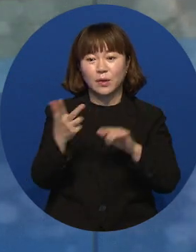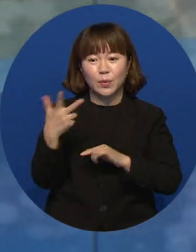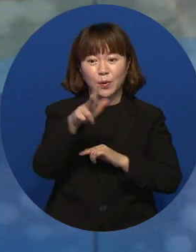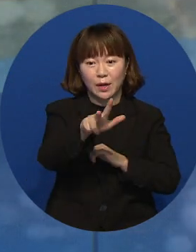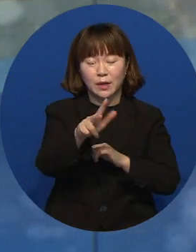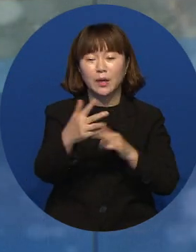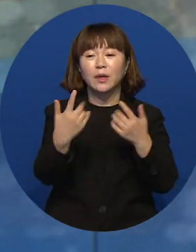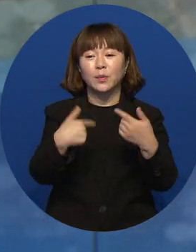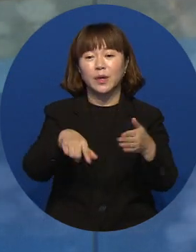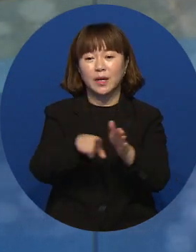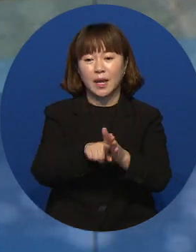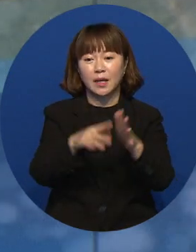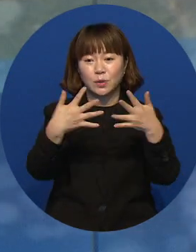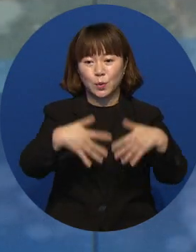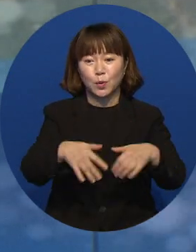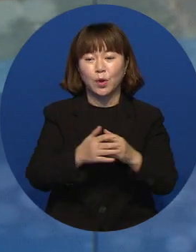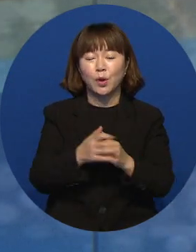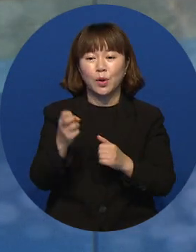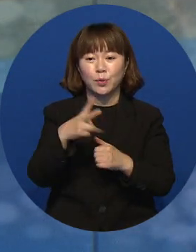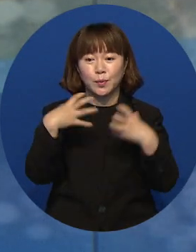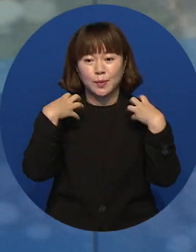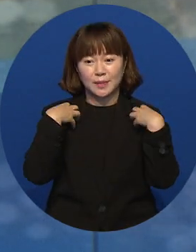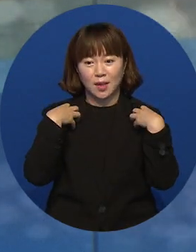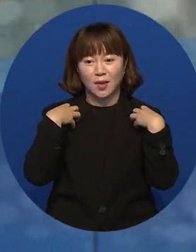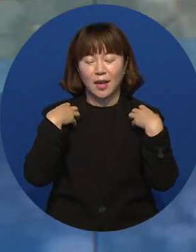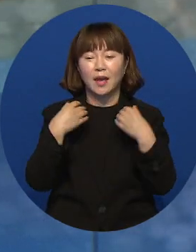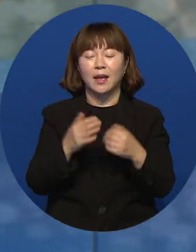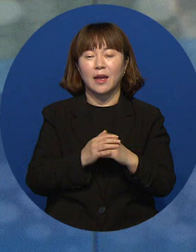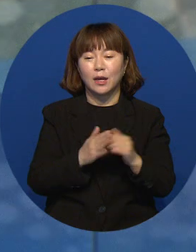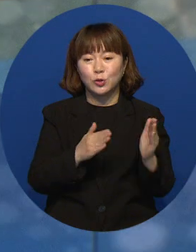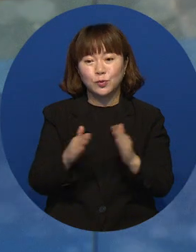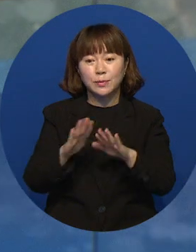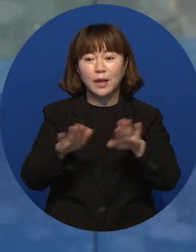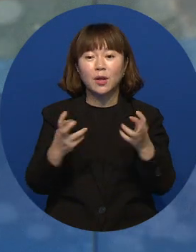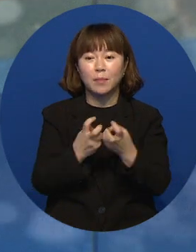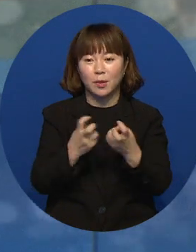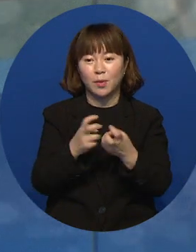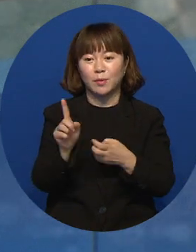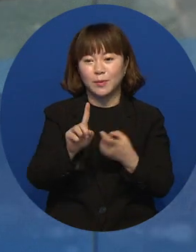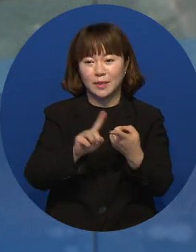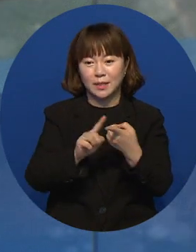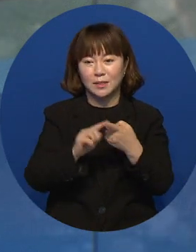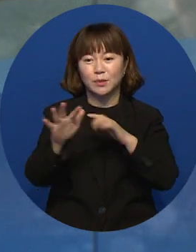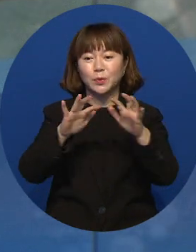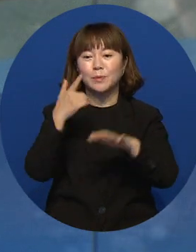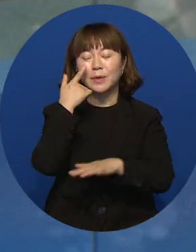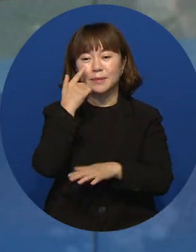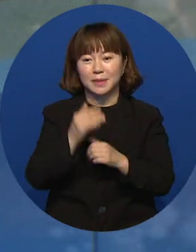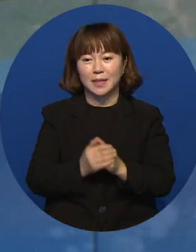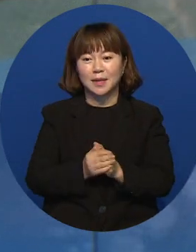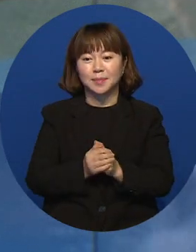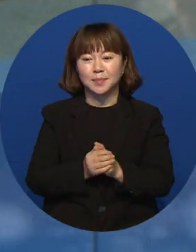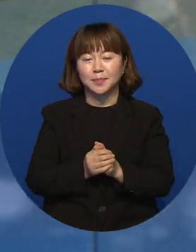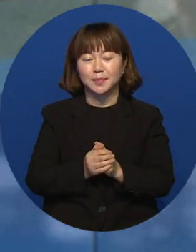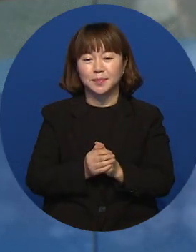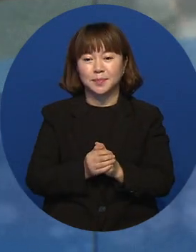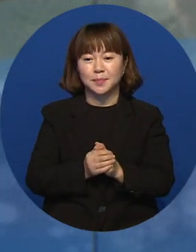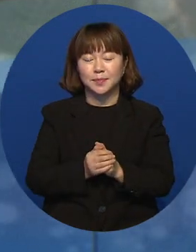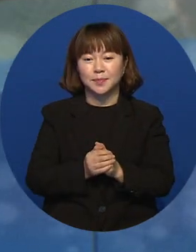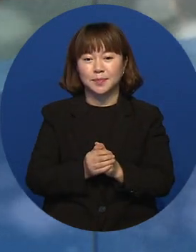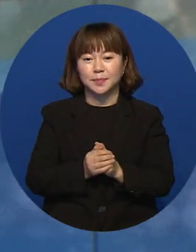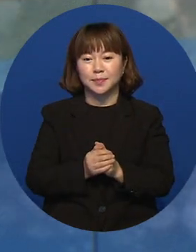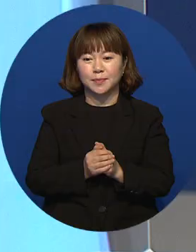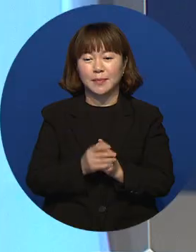무엇일까요 또 우리 지방자치단체 역량과 준비된 태 책들은 무엇일지 2분들과 함께 집중 토론 해보겠습니다 함께하실 분들을